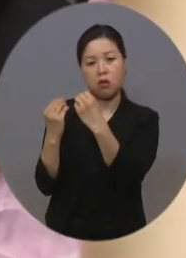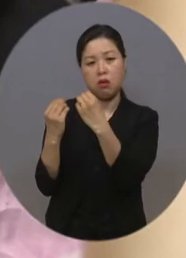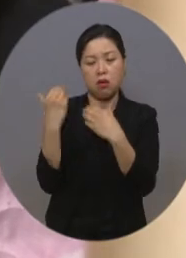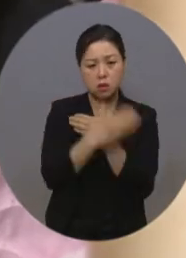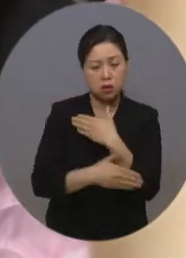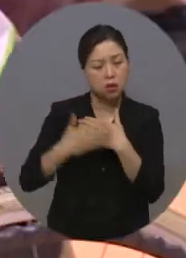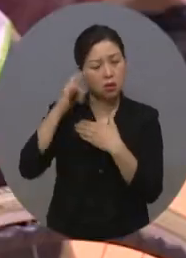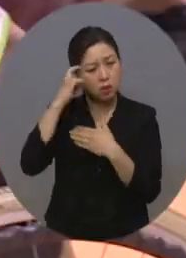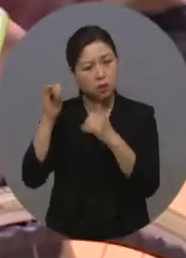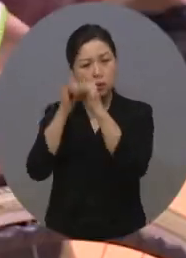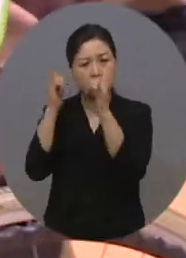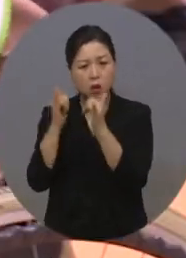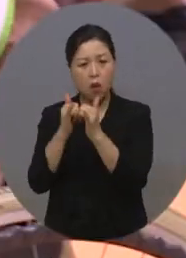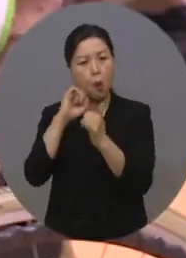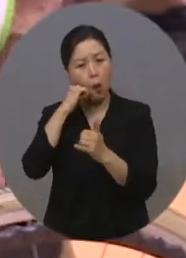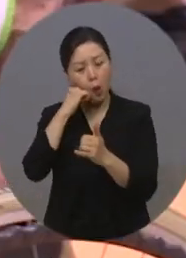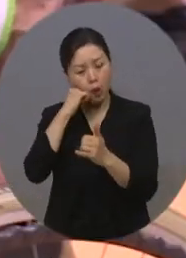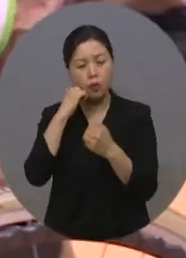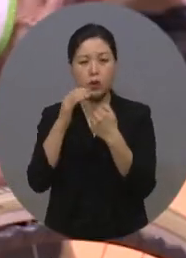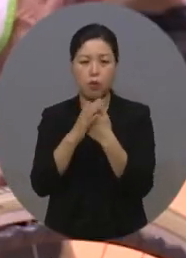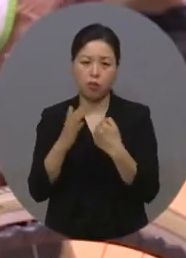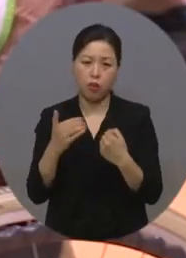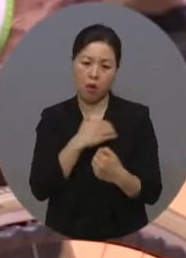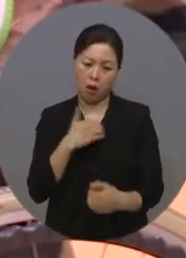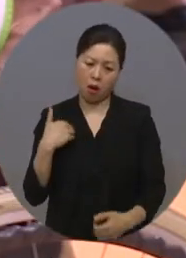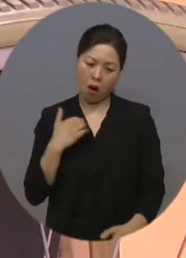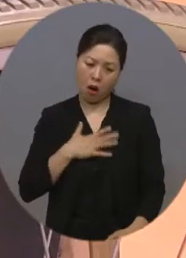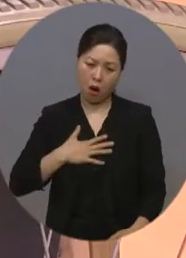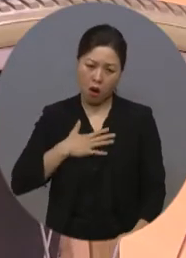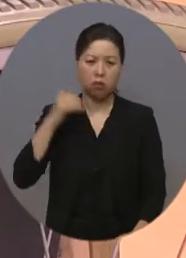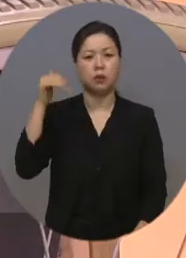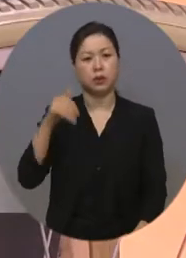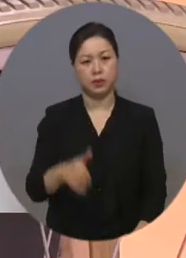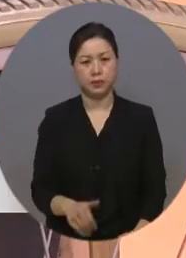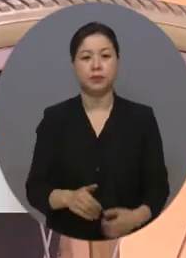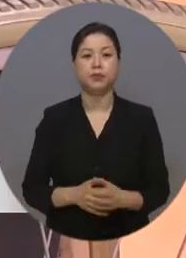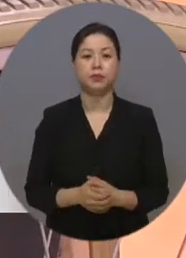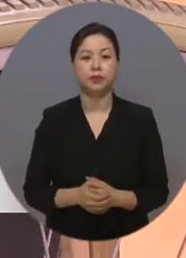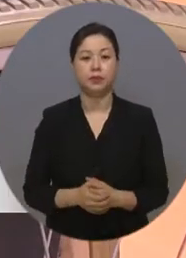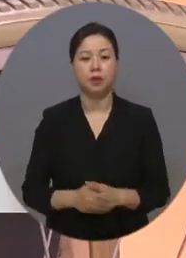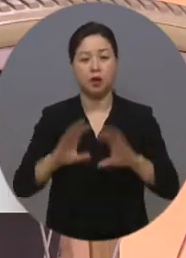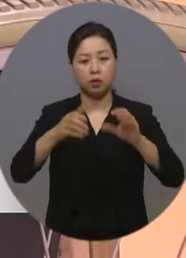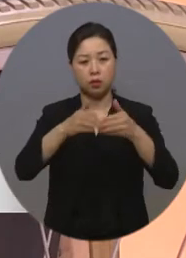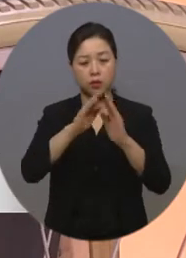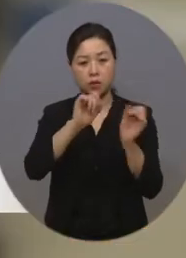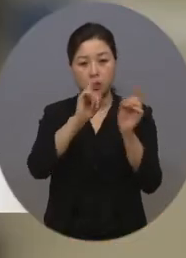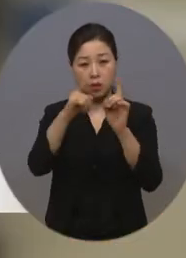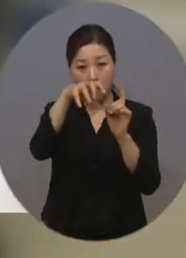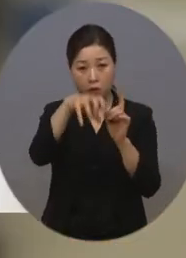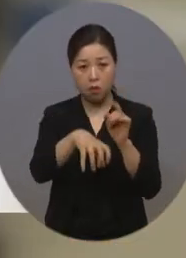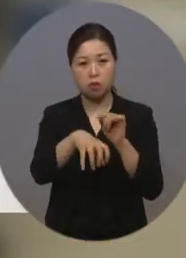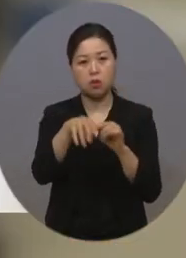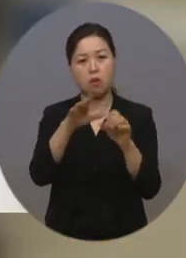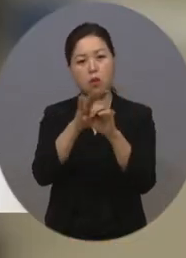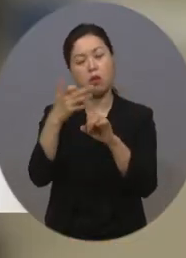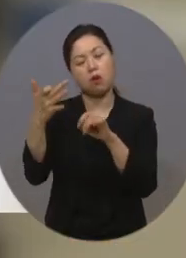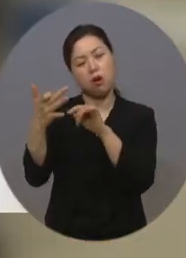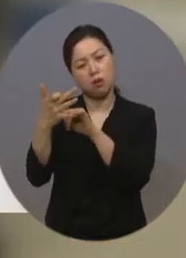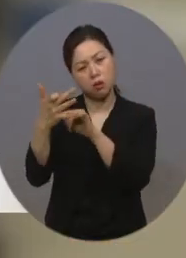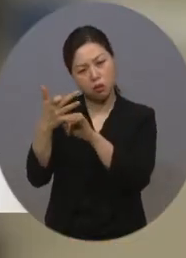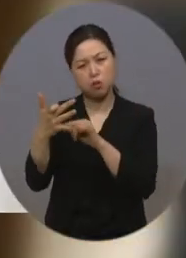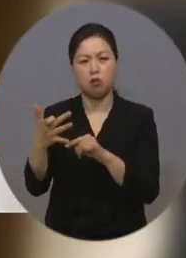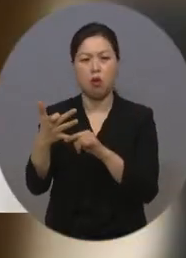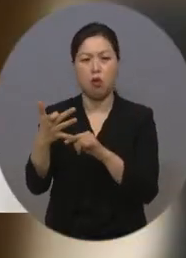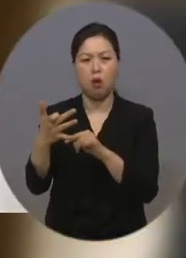삶의 만족도가 크게 감소한 것으로 나타났습니다 공립 짜 으로는 코론 l 고 에 취약한 장애인 삶의 변화에